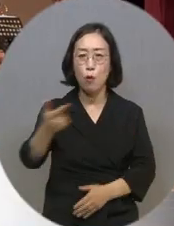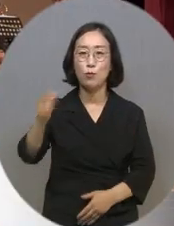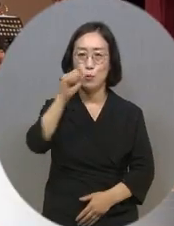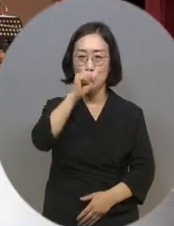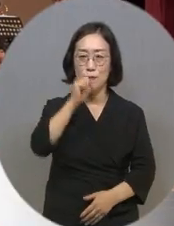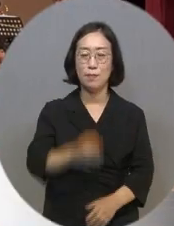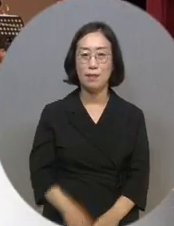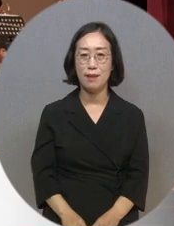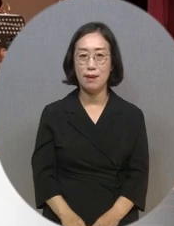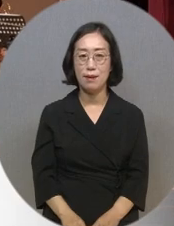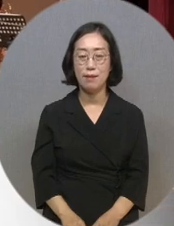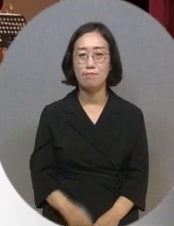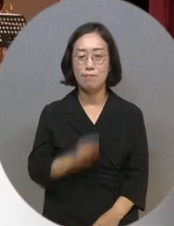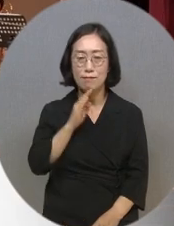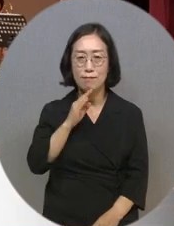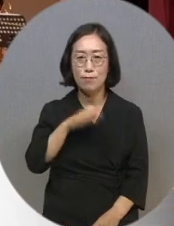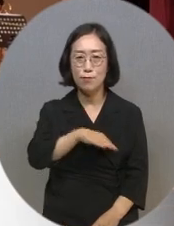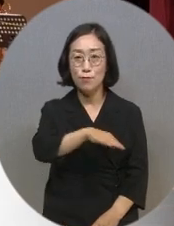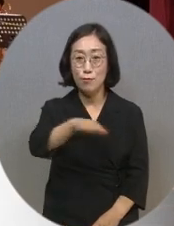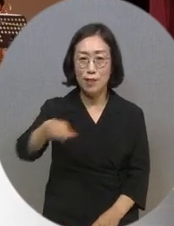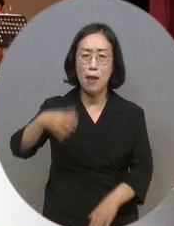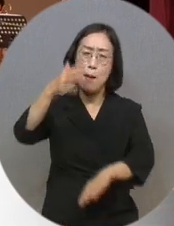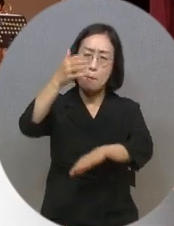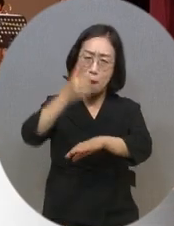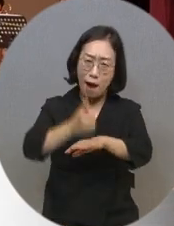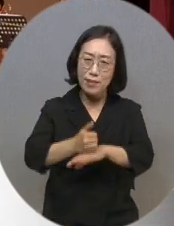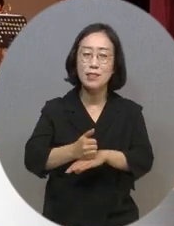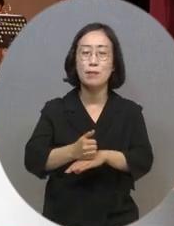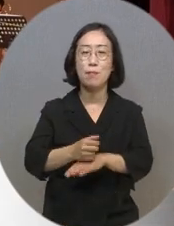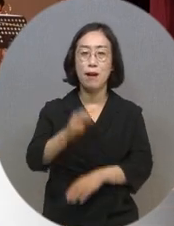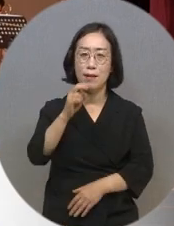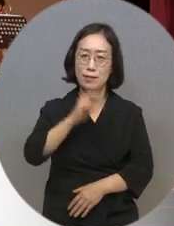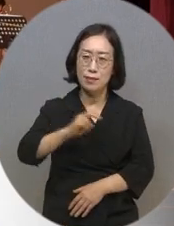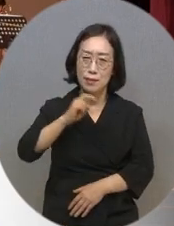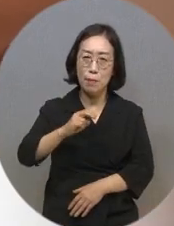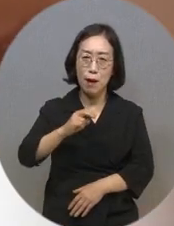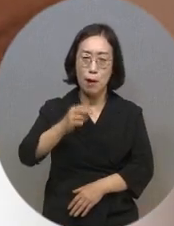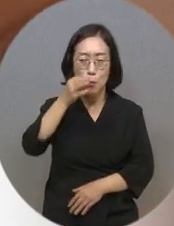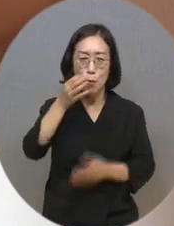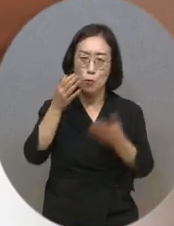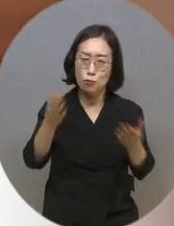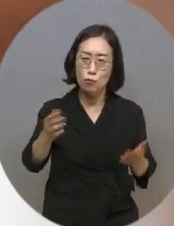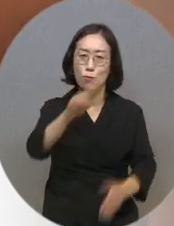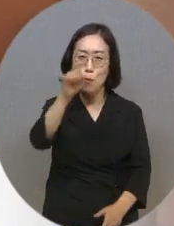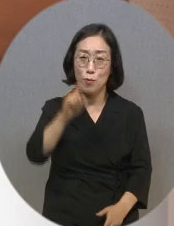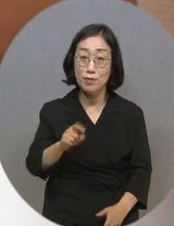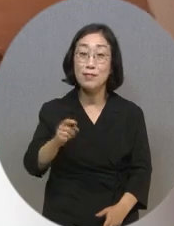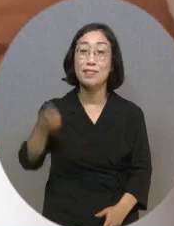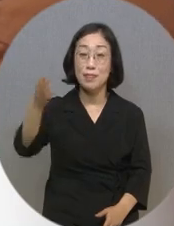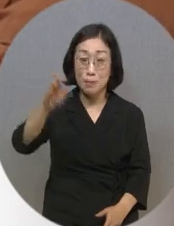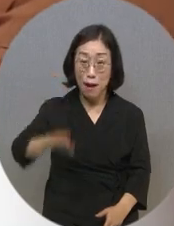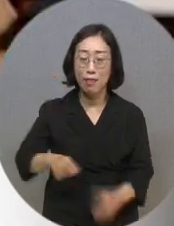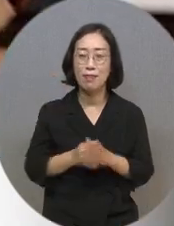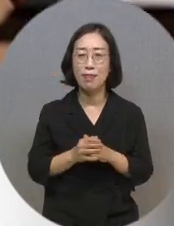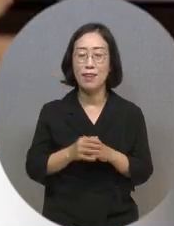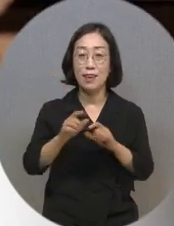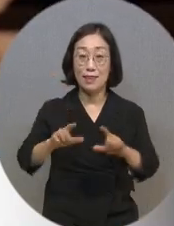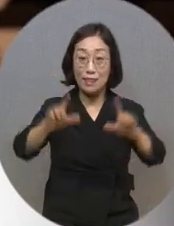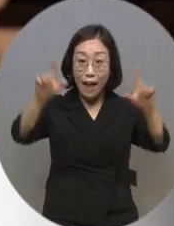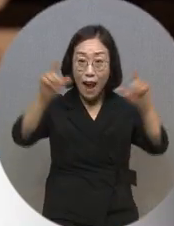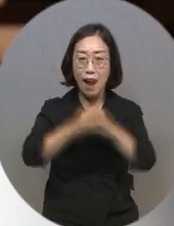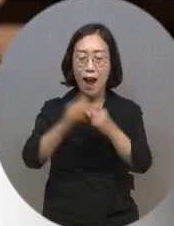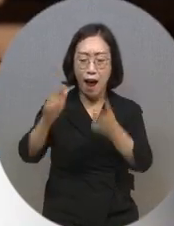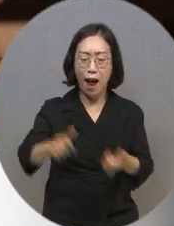좋습니다 어쩌면 우리 시대에 마지막 민간주도 해병 밴드지 모를 몇 들이지만 이날 단